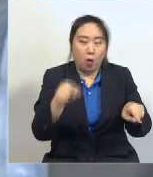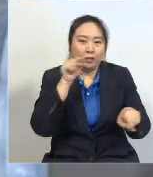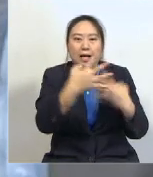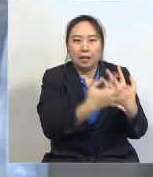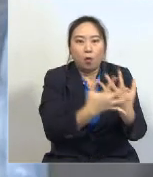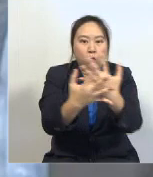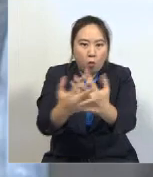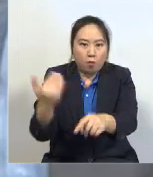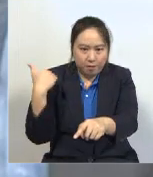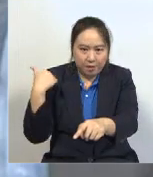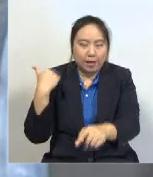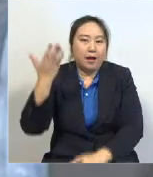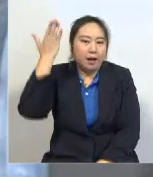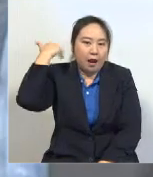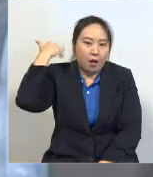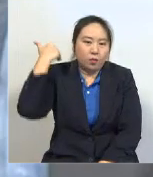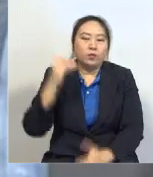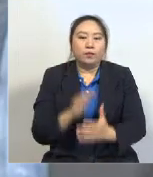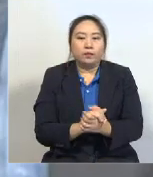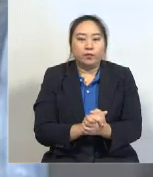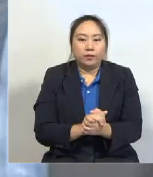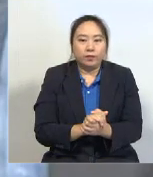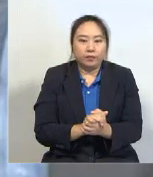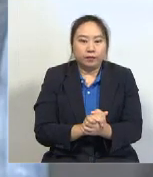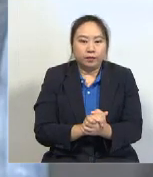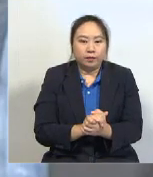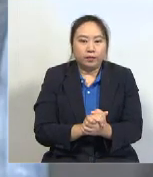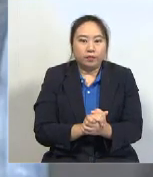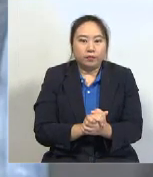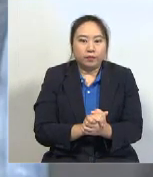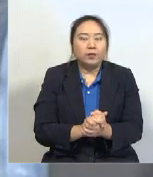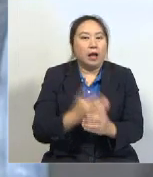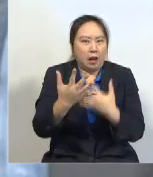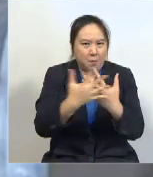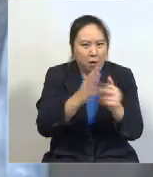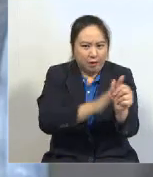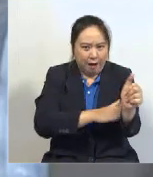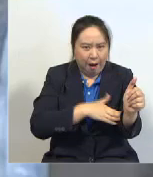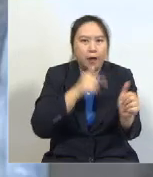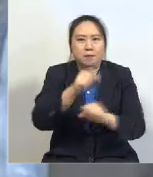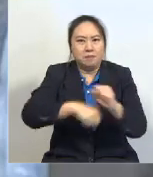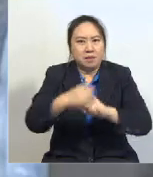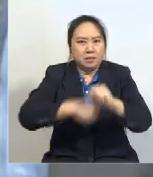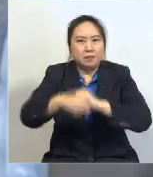าววิสิทธิ์นายวิโรจน์นวลแขนายวิชัยและนายรัชดากฤษฎาธานนท์เป็นเวลาหลายปีค่ะ